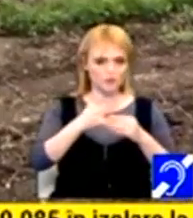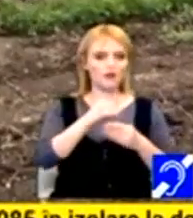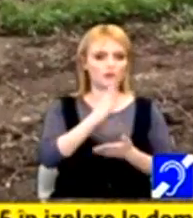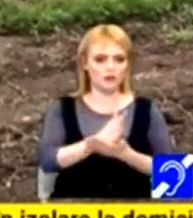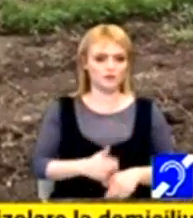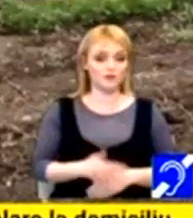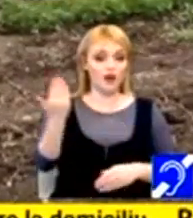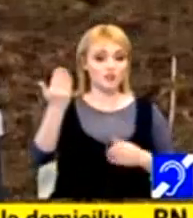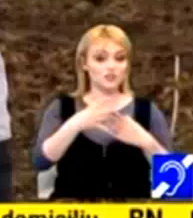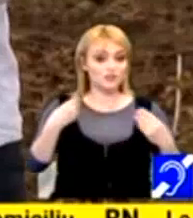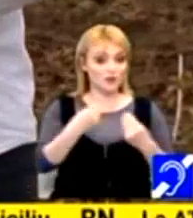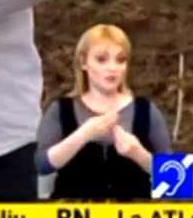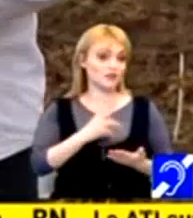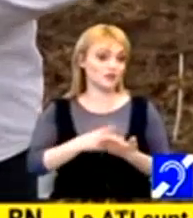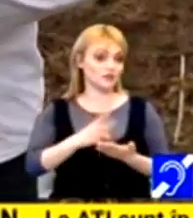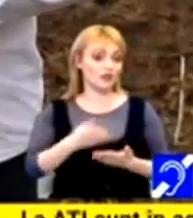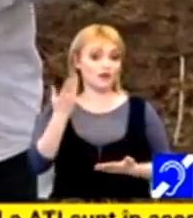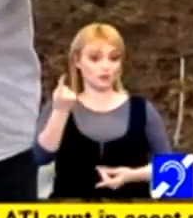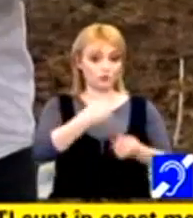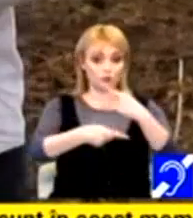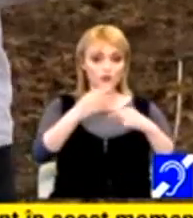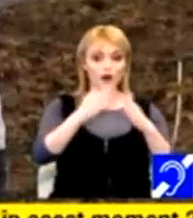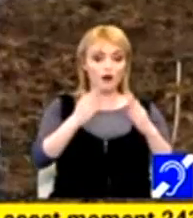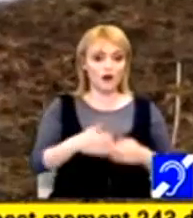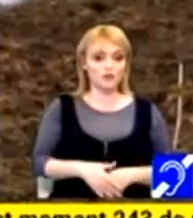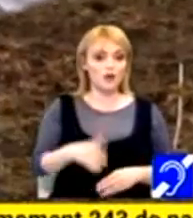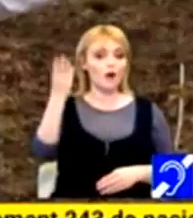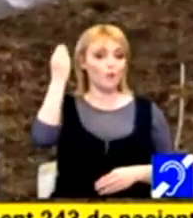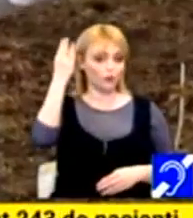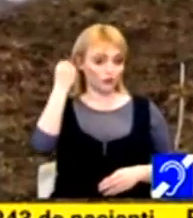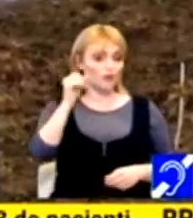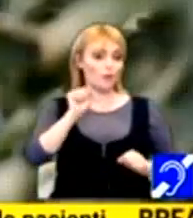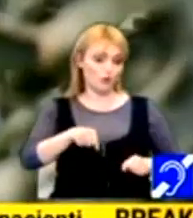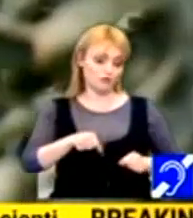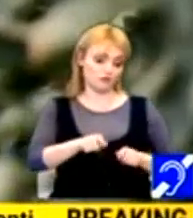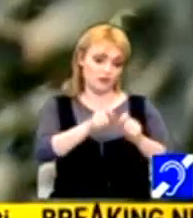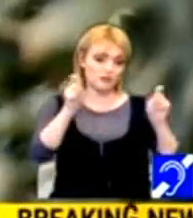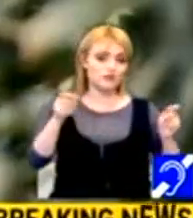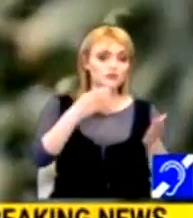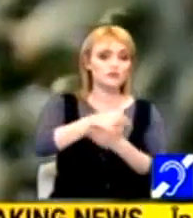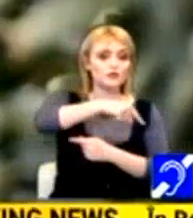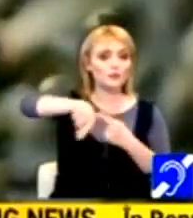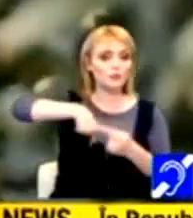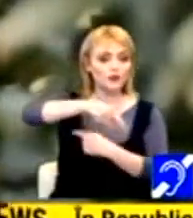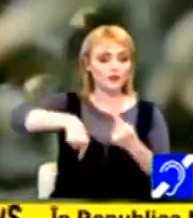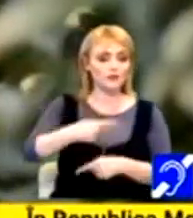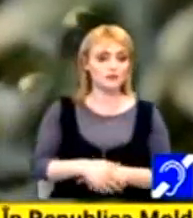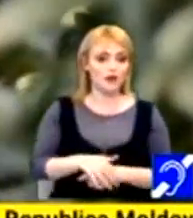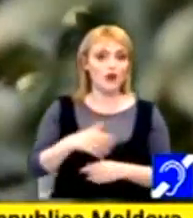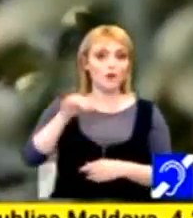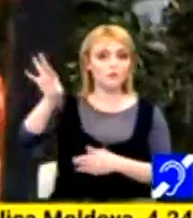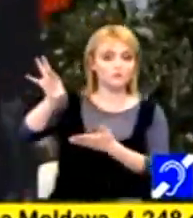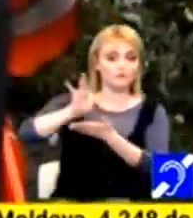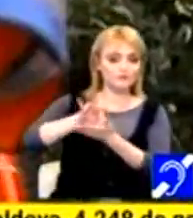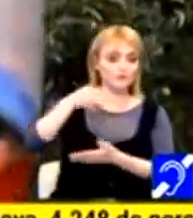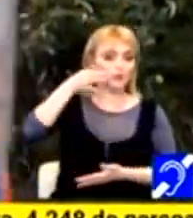Familia Morcov este o dovadă în plus că odată întorși acasă, basarabenii își pot clădi propria afacere în baza experienței obținute în